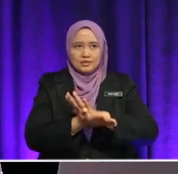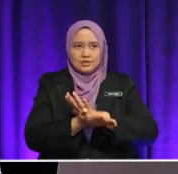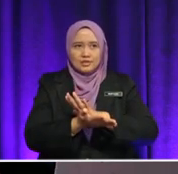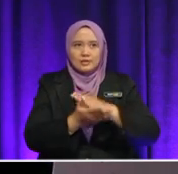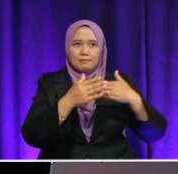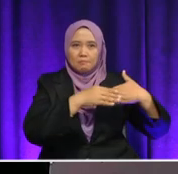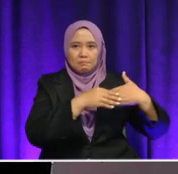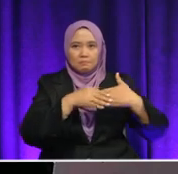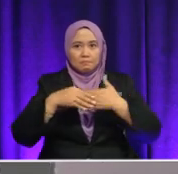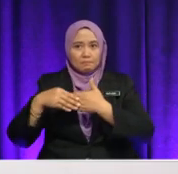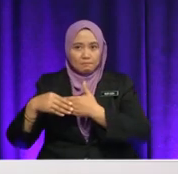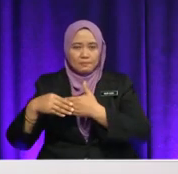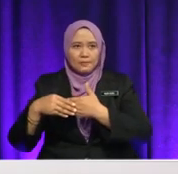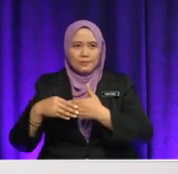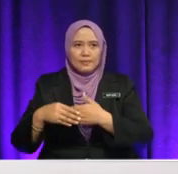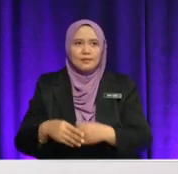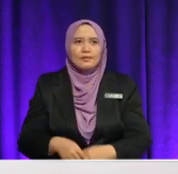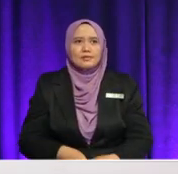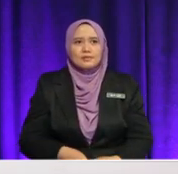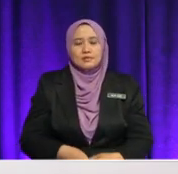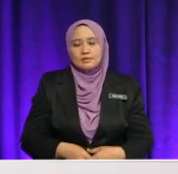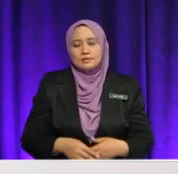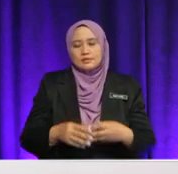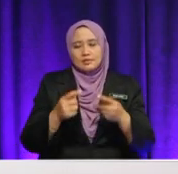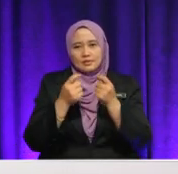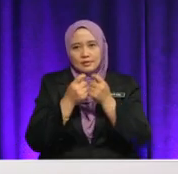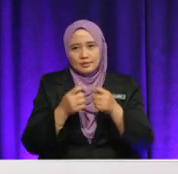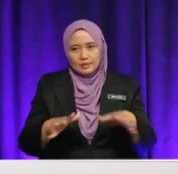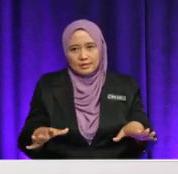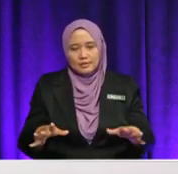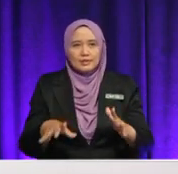Sebagai seorang pemimpin dipilih sekarang sudah dipilih macam kemerdekaan